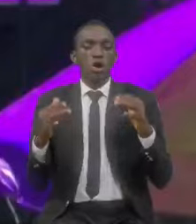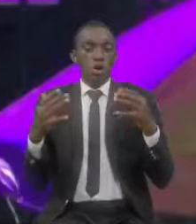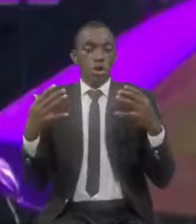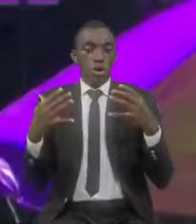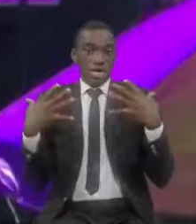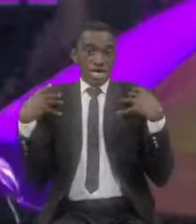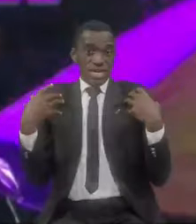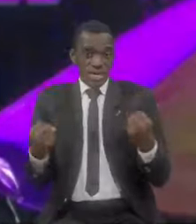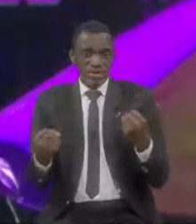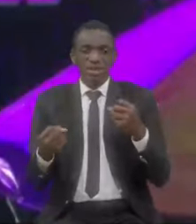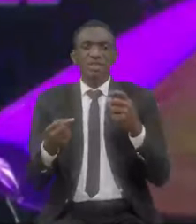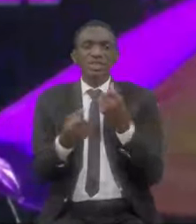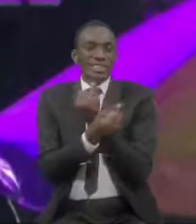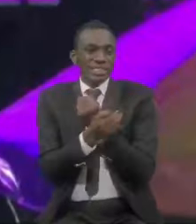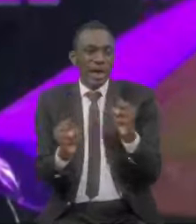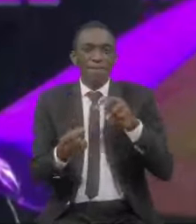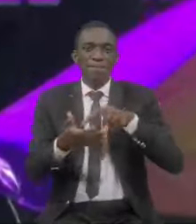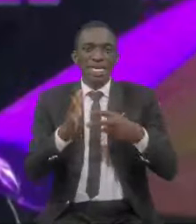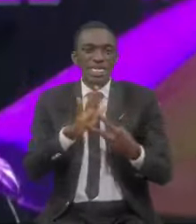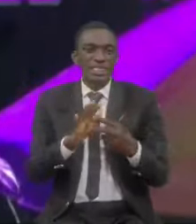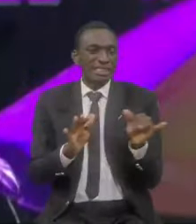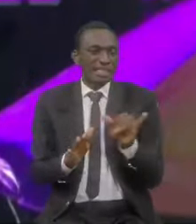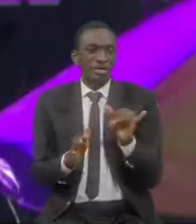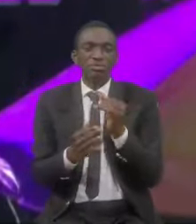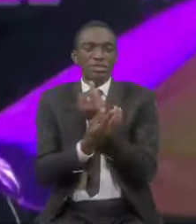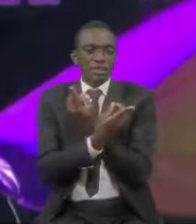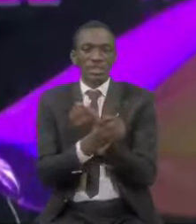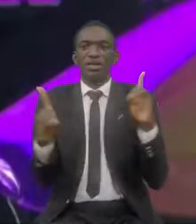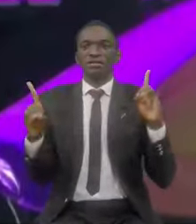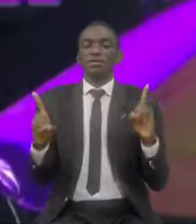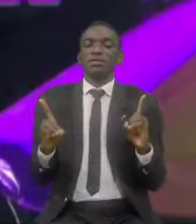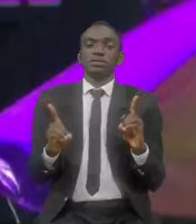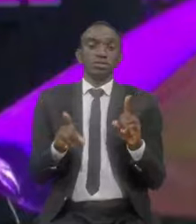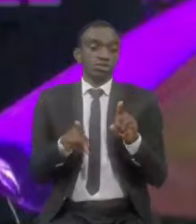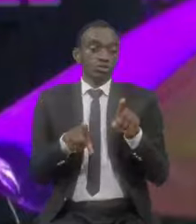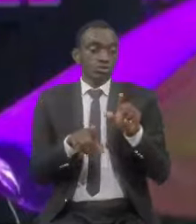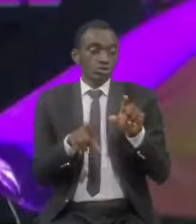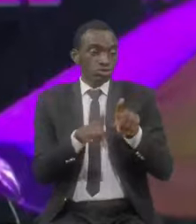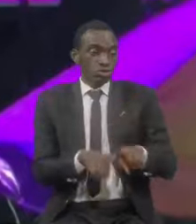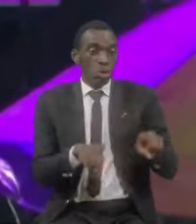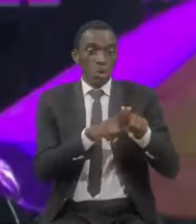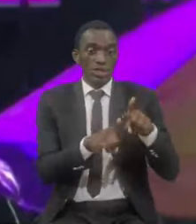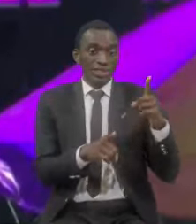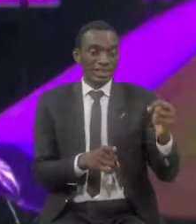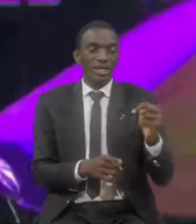affranchi. C'est une question que les apôtres posaient.